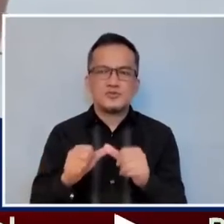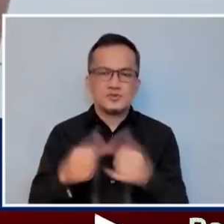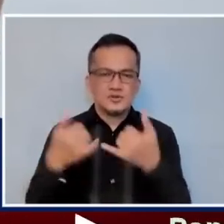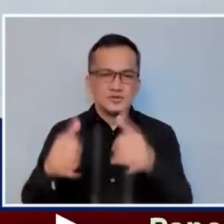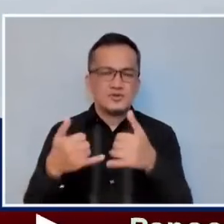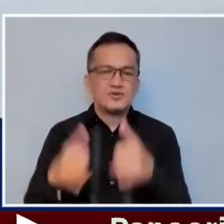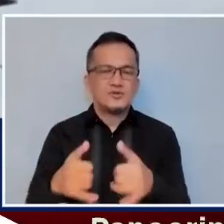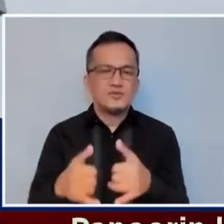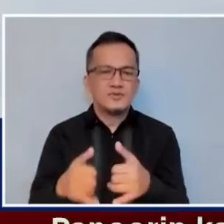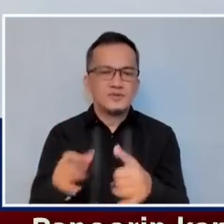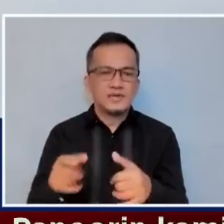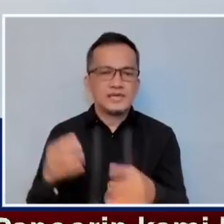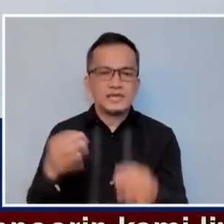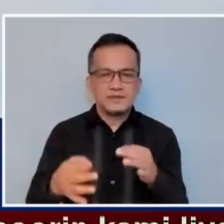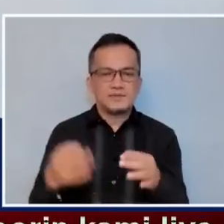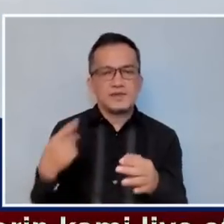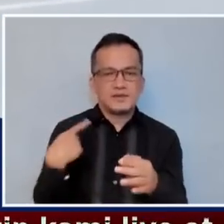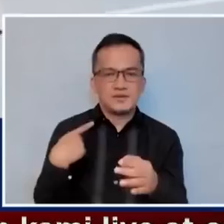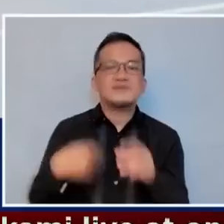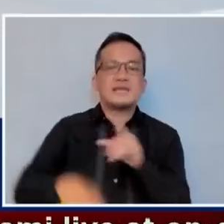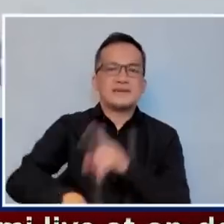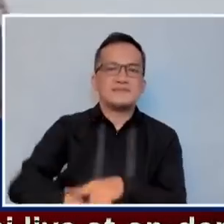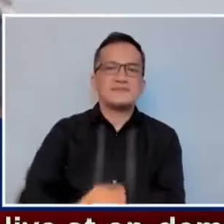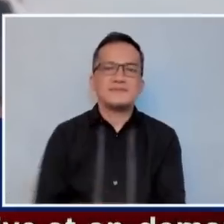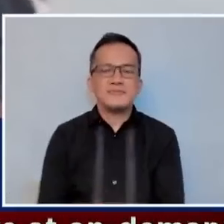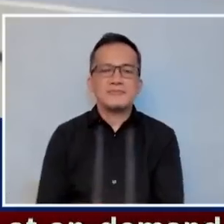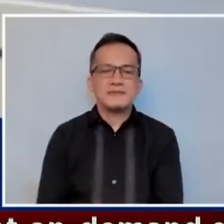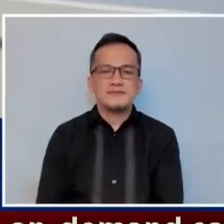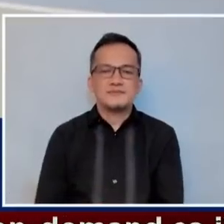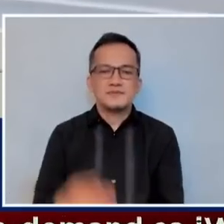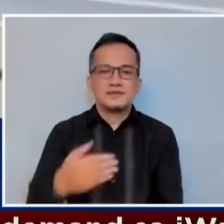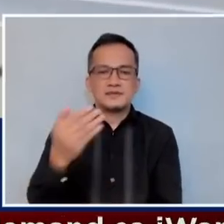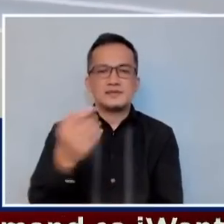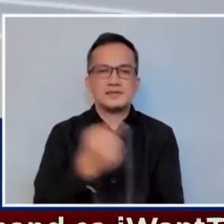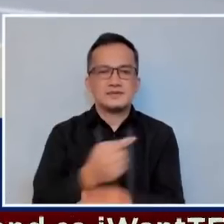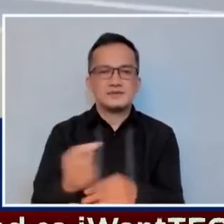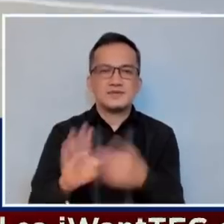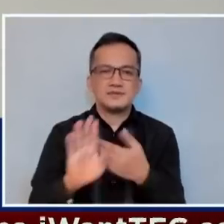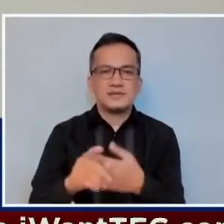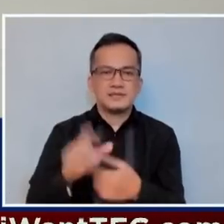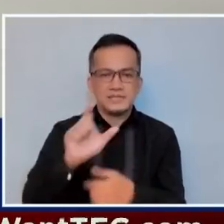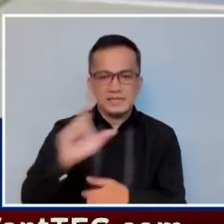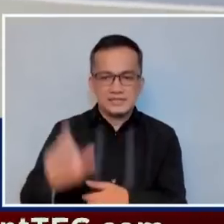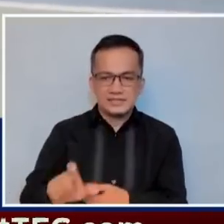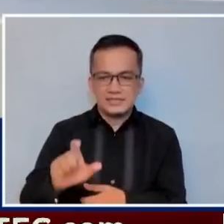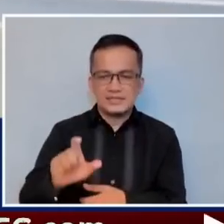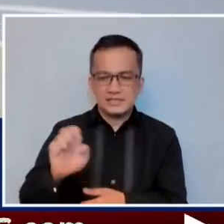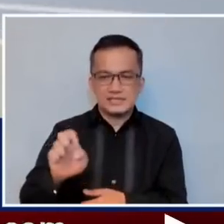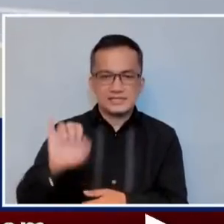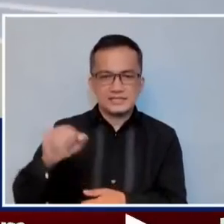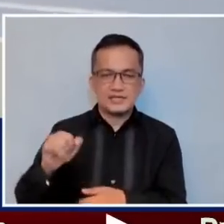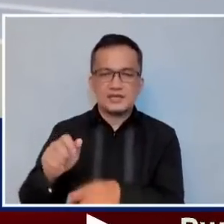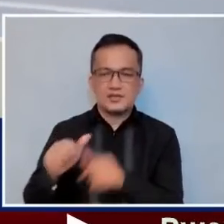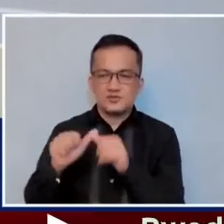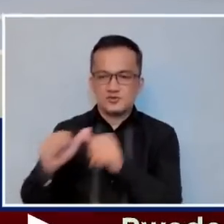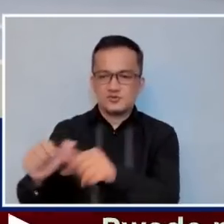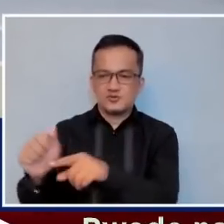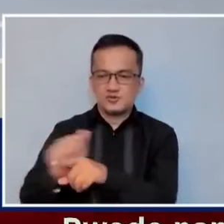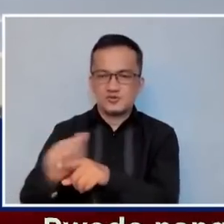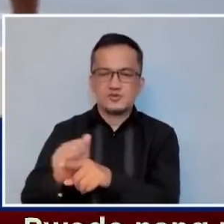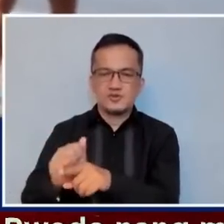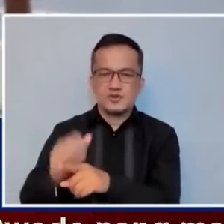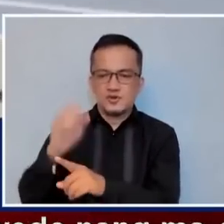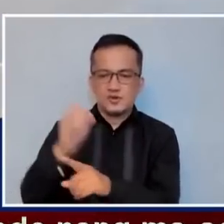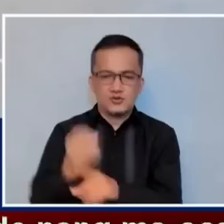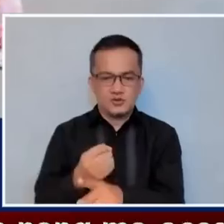nito kapag mayroon silang panahon. Sa susunod na linggo, balik Italy na si Obiena para ituloy ang ensayo. Sa October 8